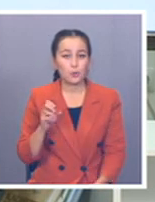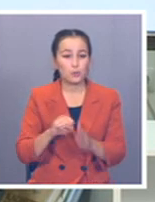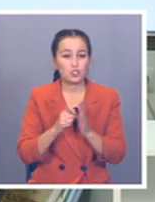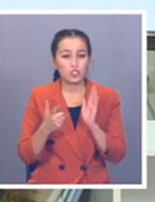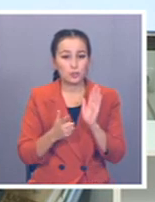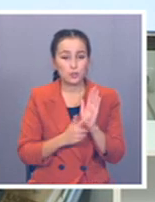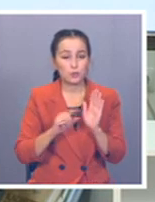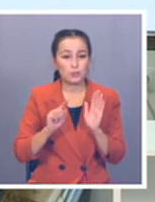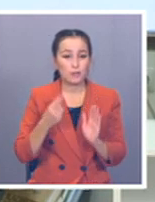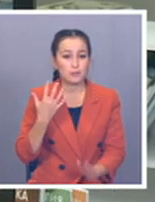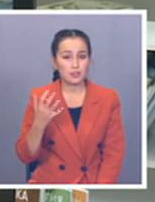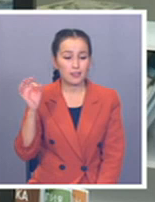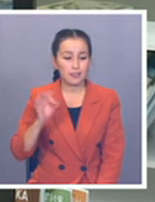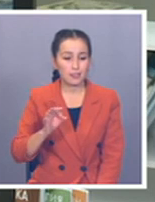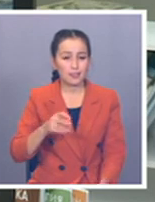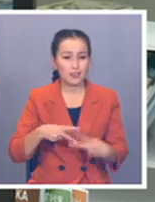17,5-ке тең.